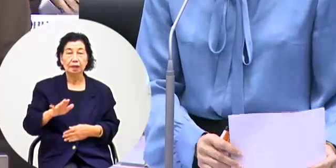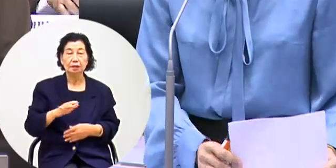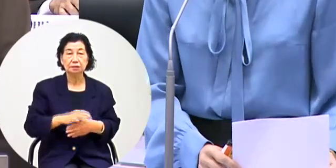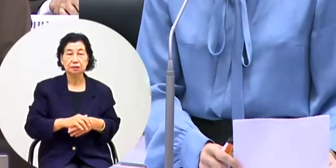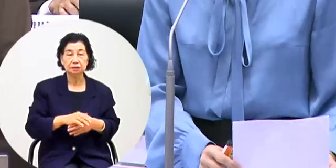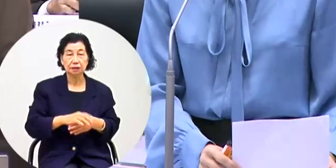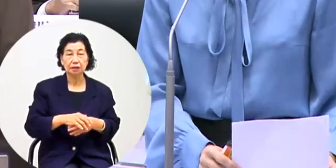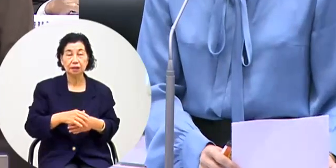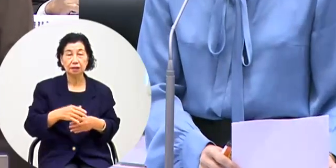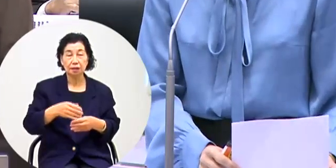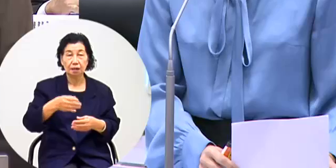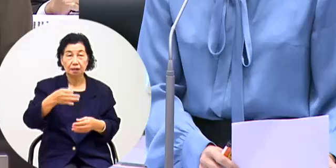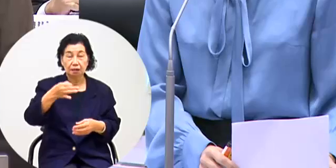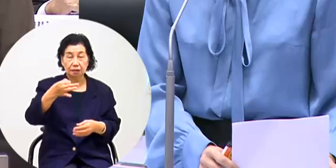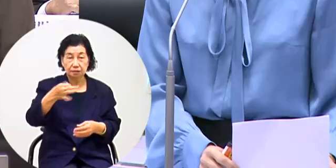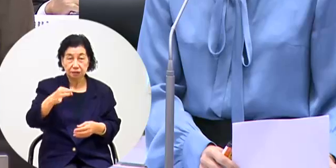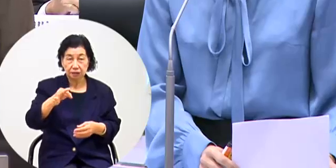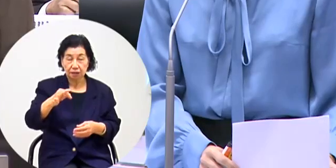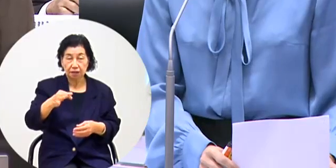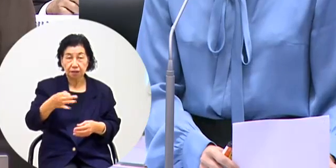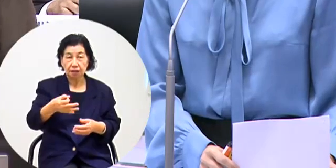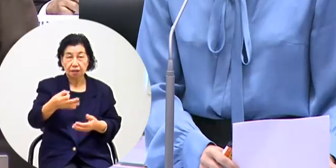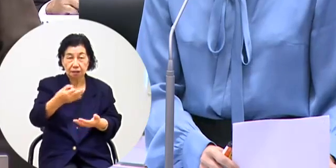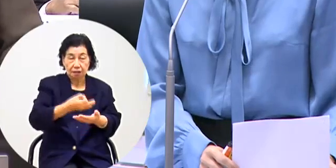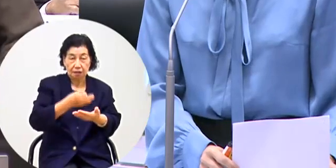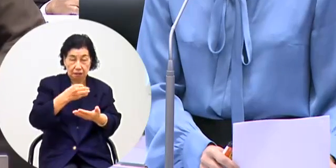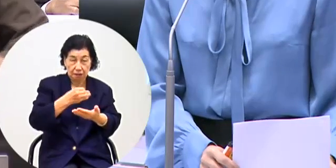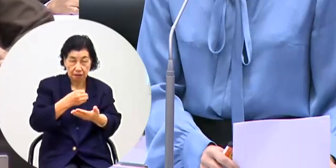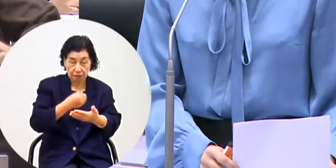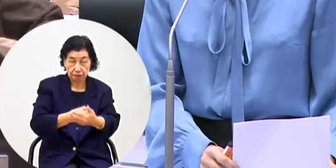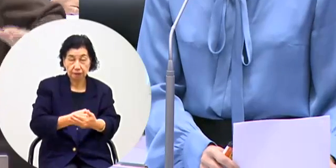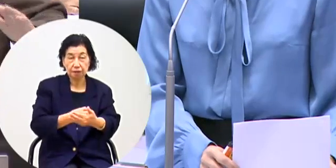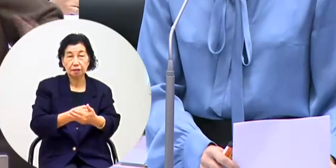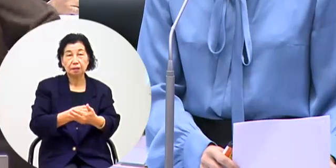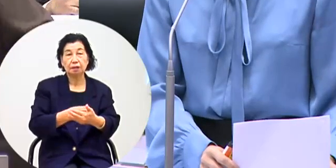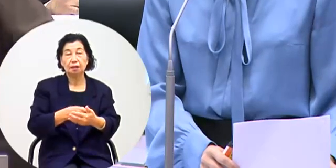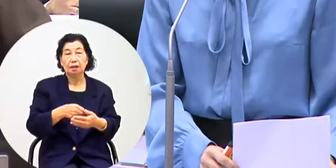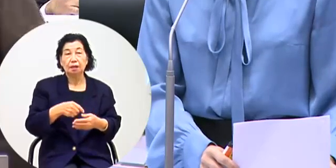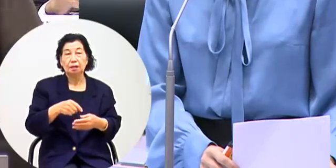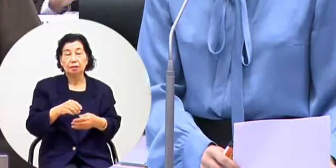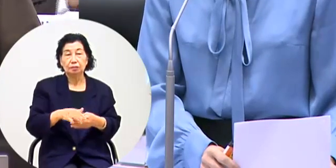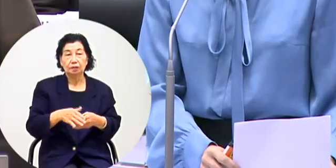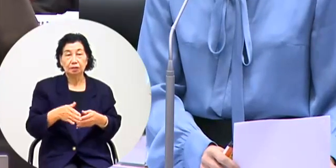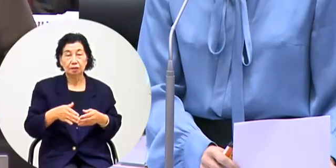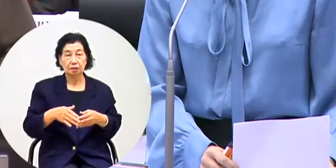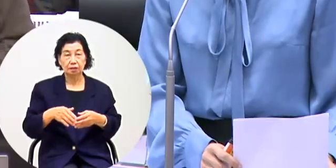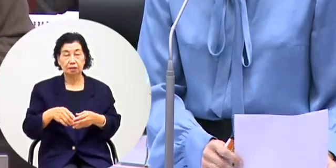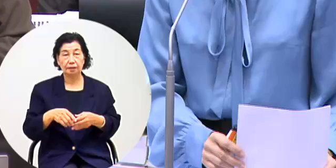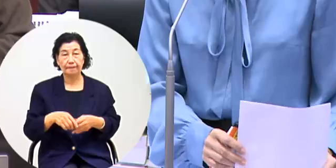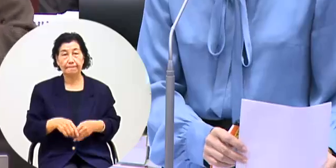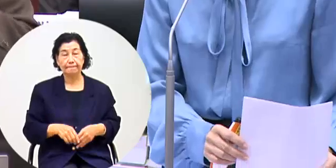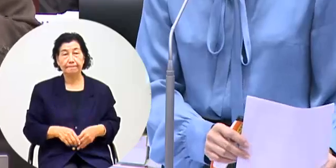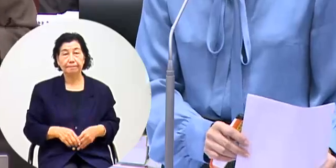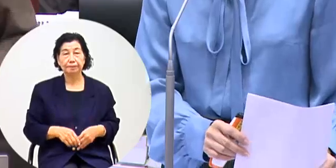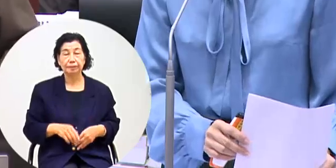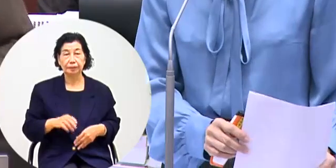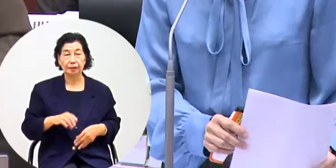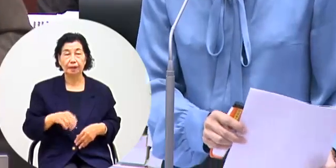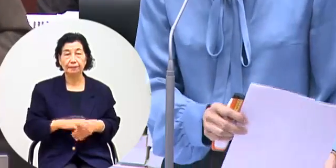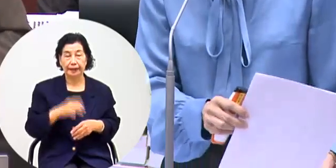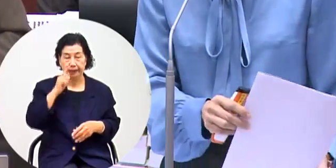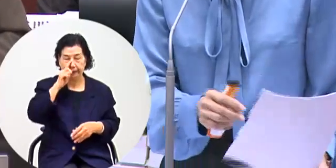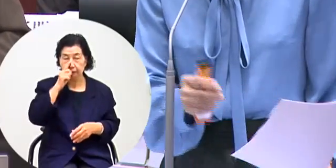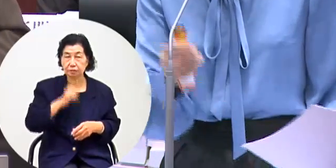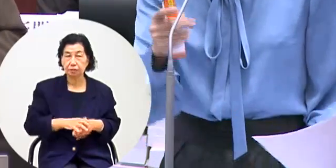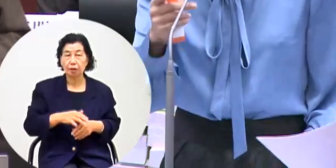再讨论啦， 是， 但是我们的重点是应该他要把这些底渣 是 带回去， 带回去， 这是重点，